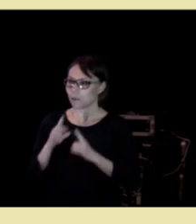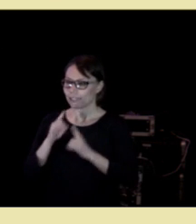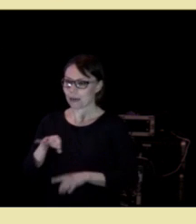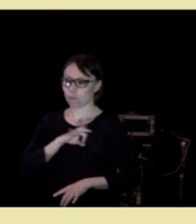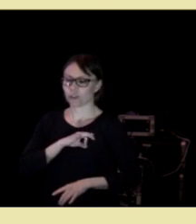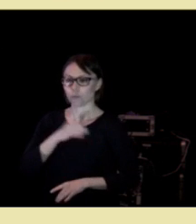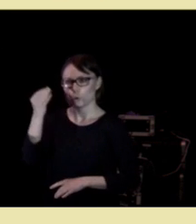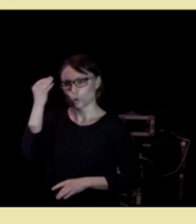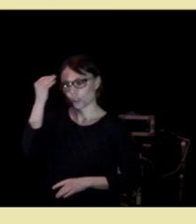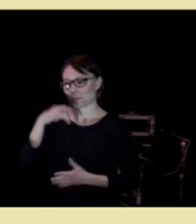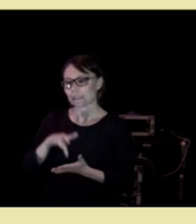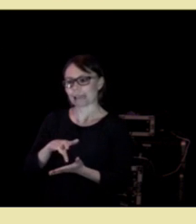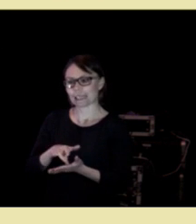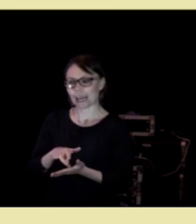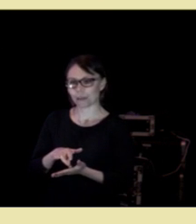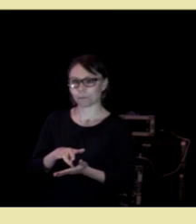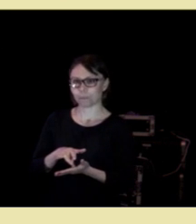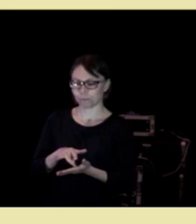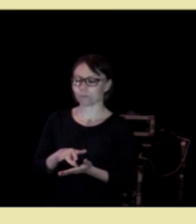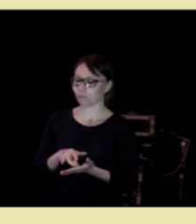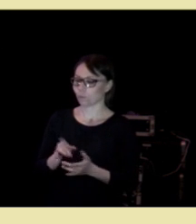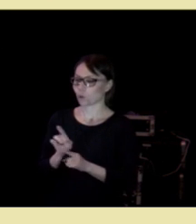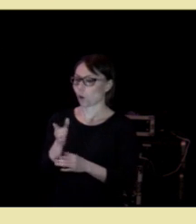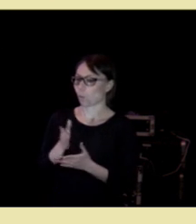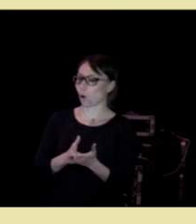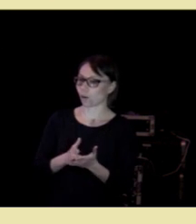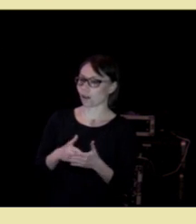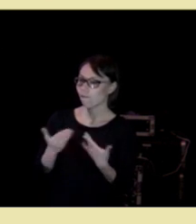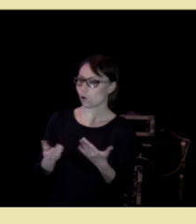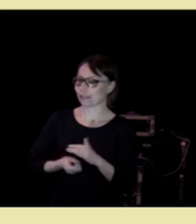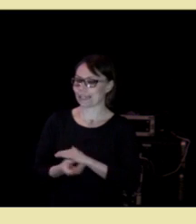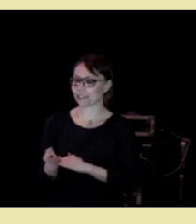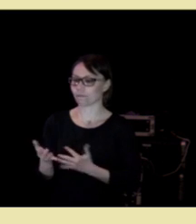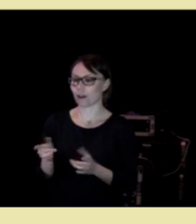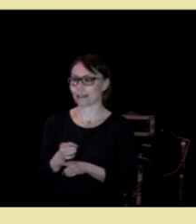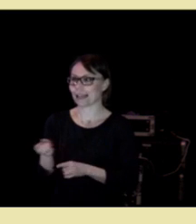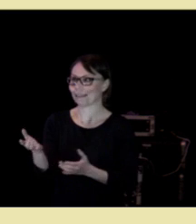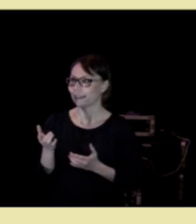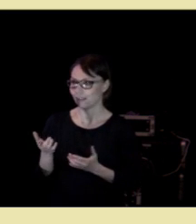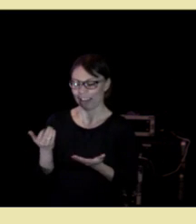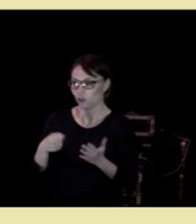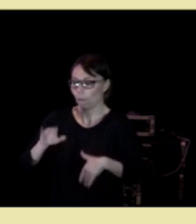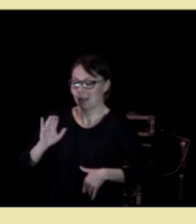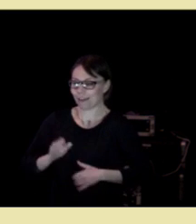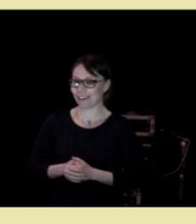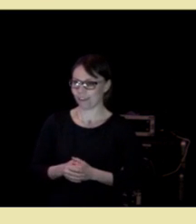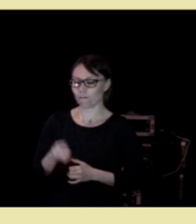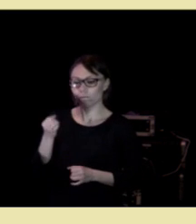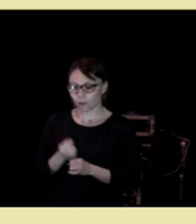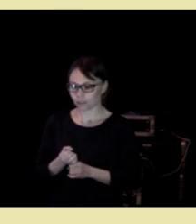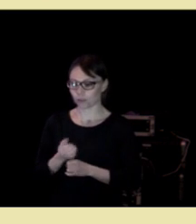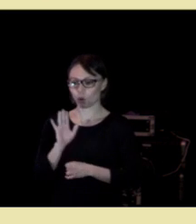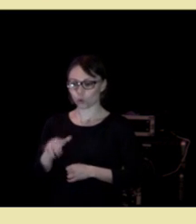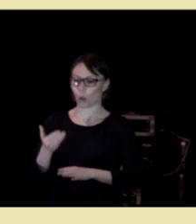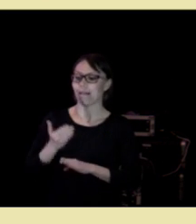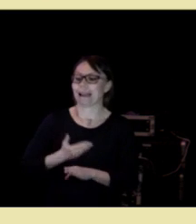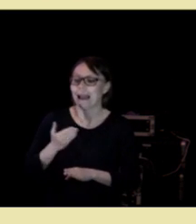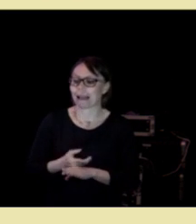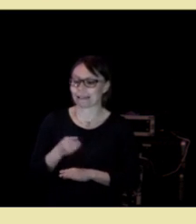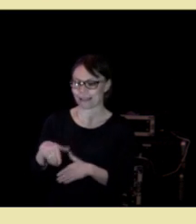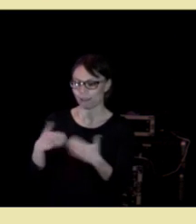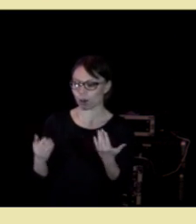kunnskapssenteret og på den måten få tilsendt det som trengs, noe mer ikke, for faktisk å gå ut og trene den dagen